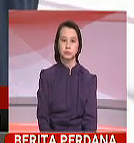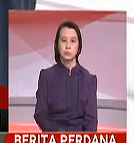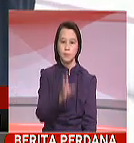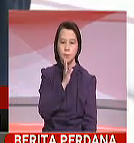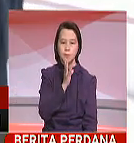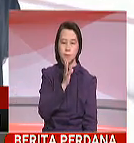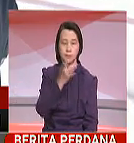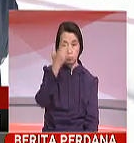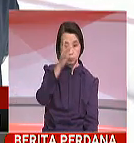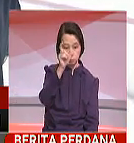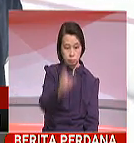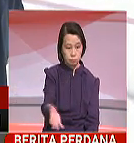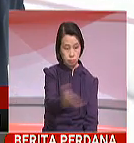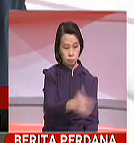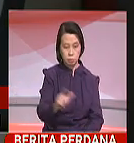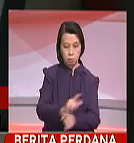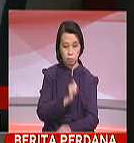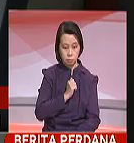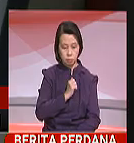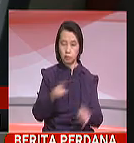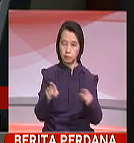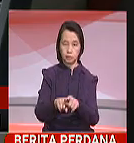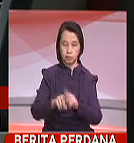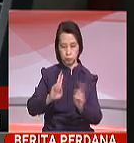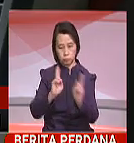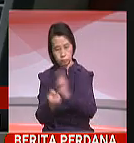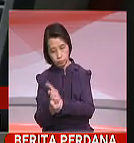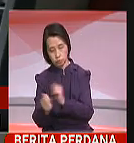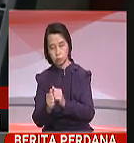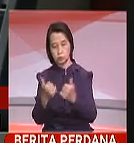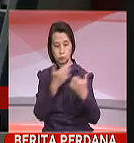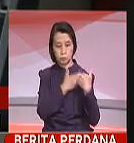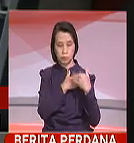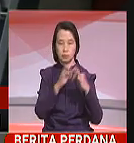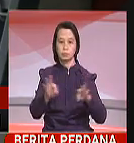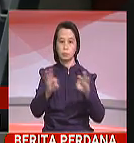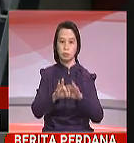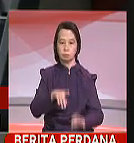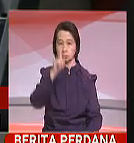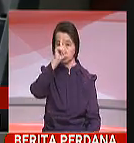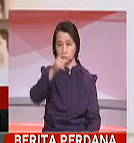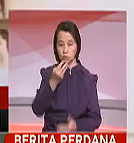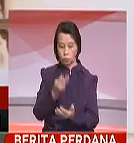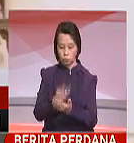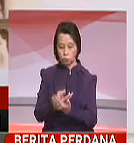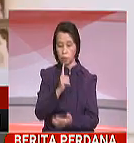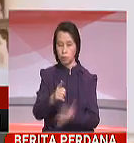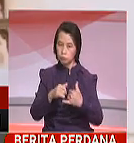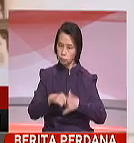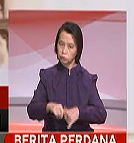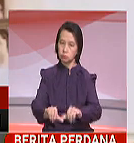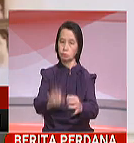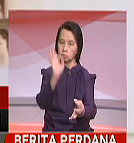Tambahnya, cendekiawan syariah juga perlu melengkapkan diri seiring arus perubahan dan memainkan peranan penting dalam memastikan kewangan Islam terus